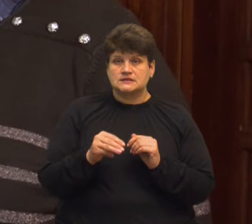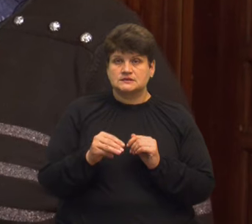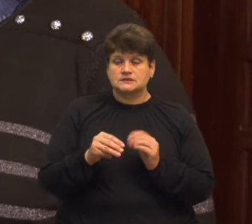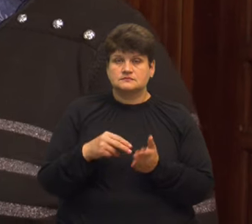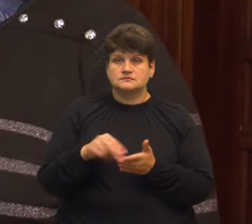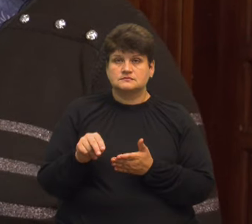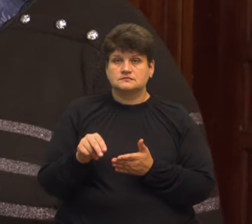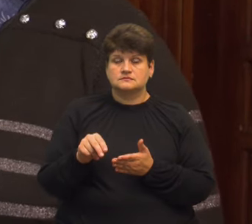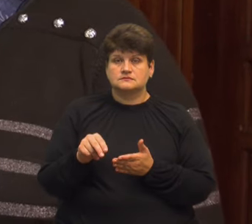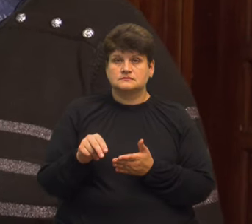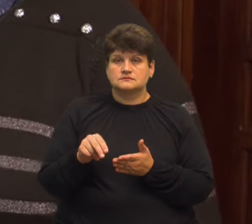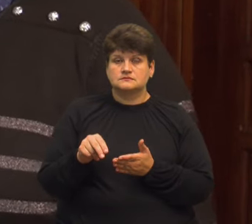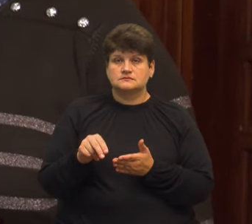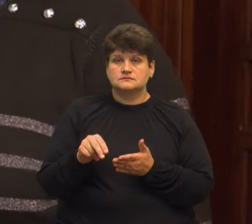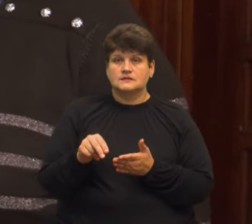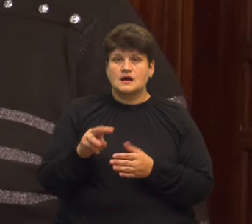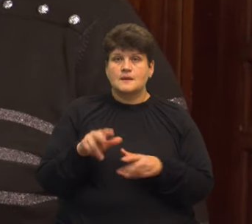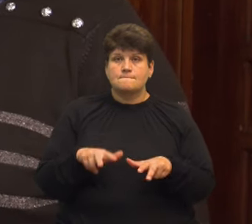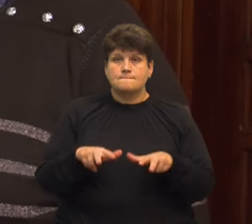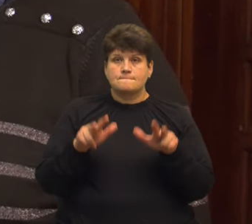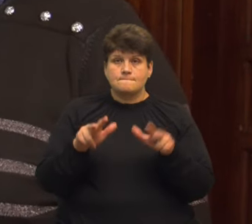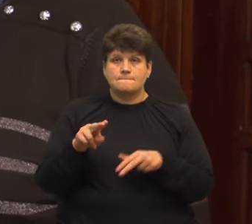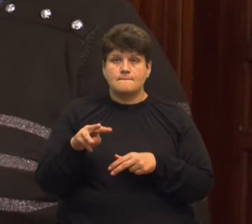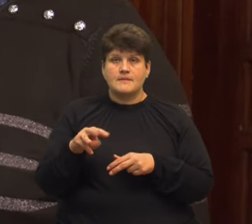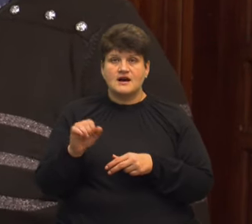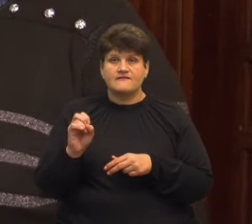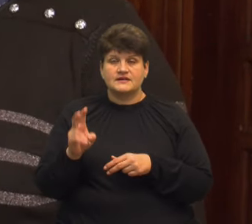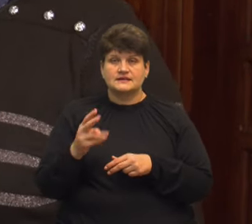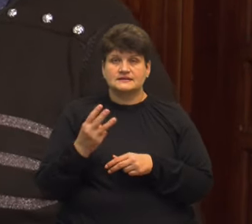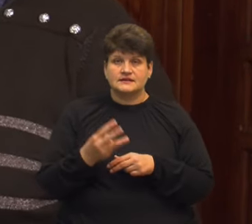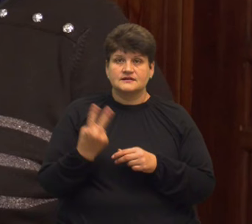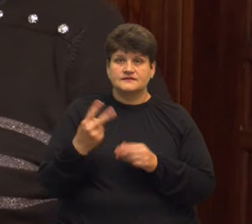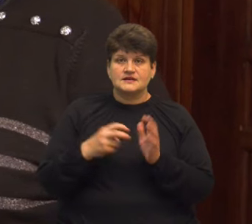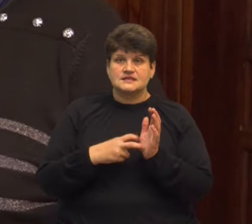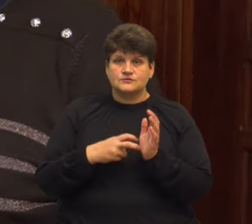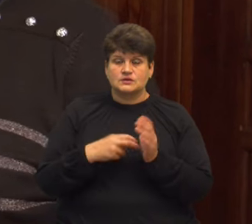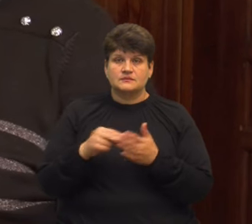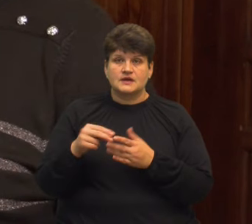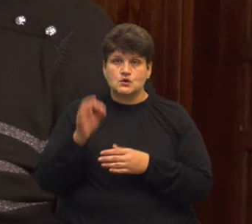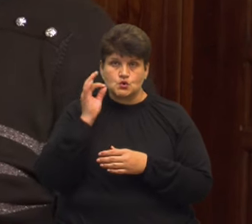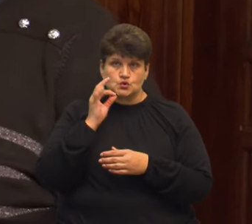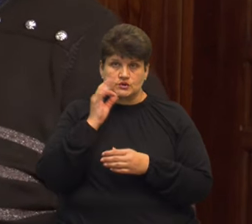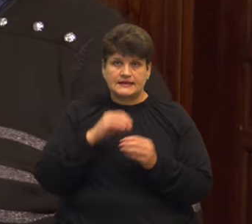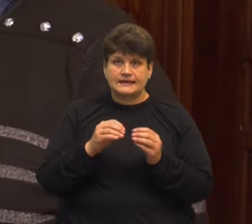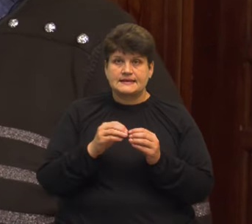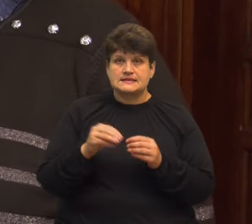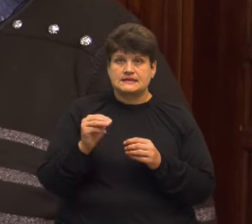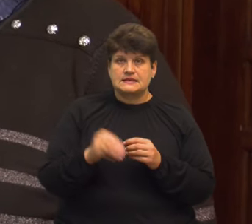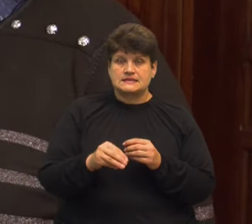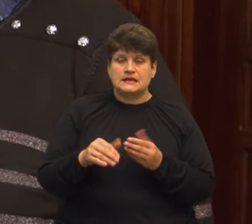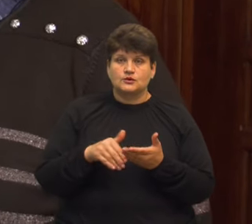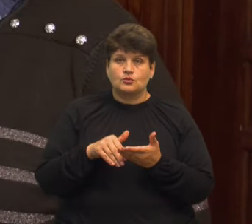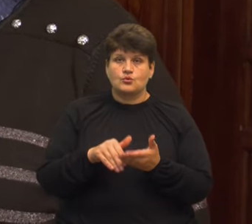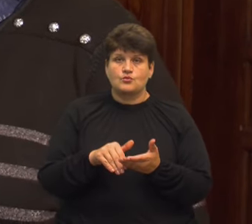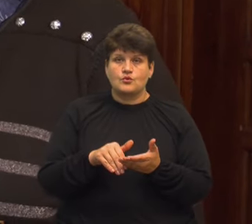придбання Мавіка 3-го, 2700 на придбання солодощів і 10 тисяч на допомогу